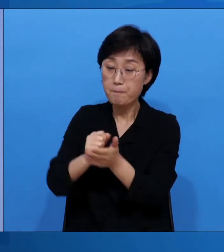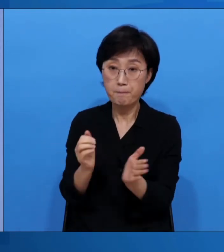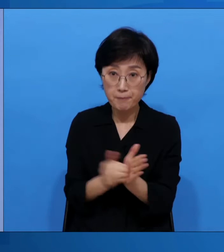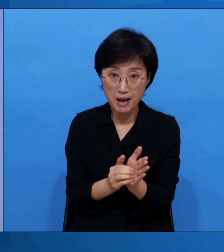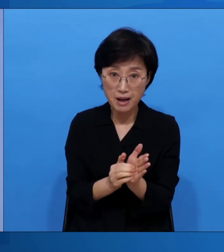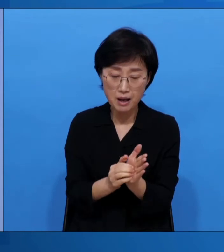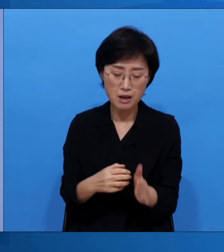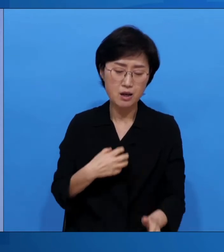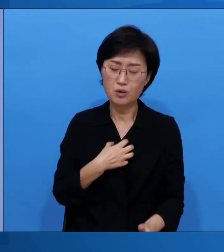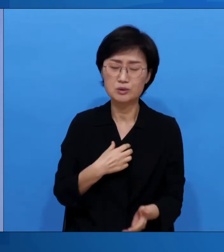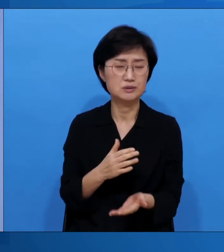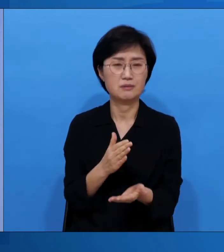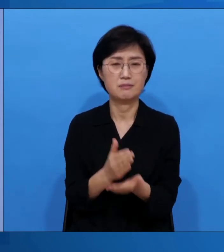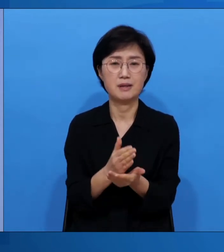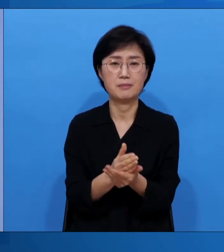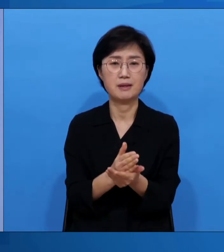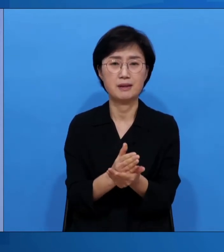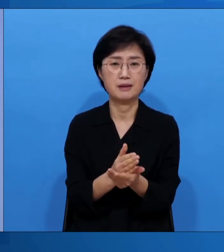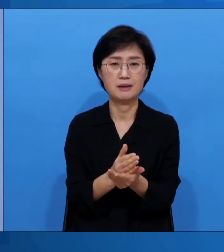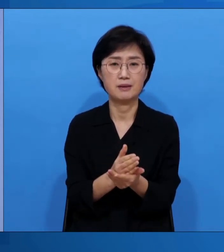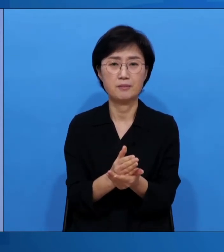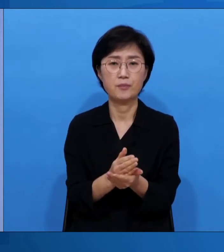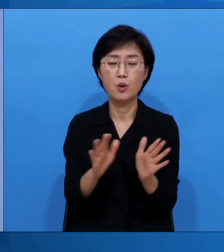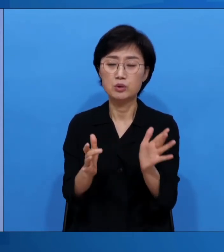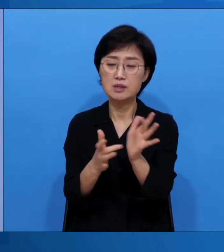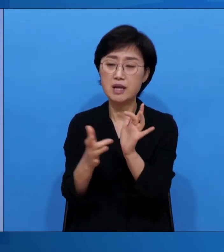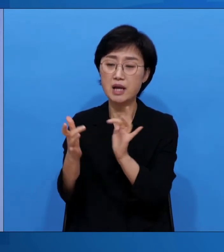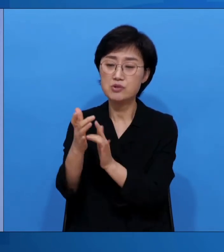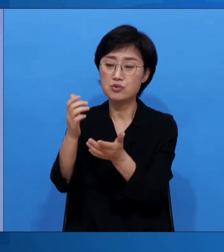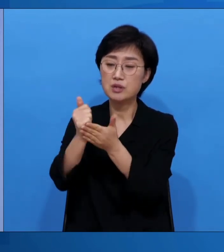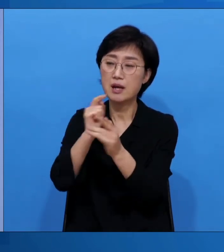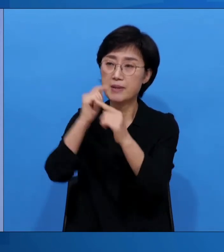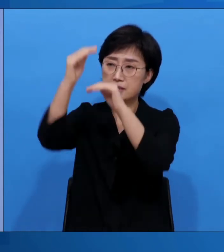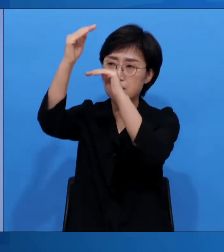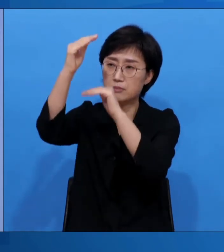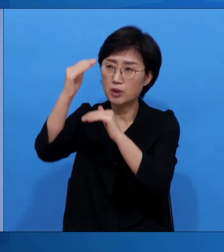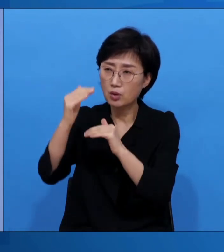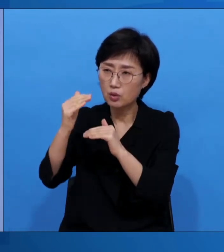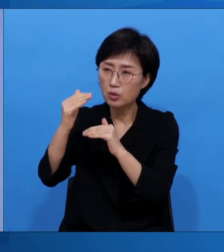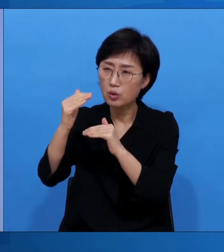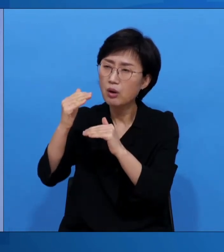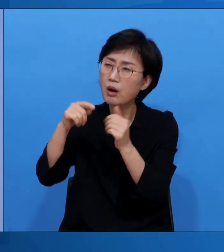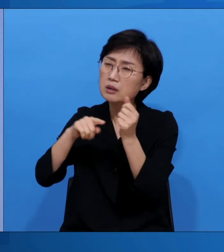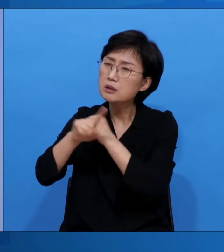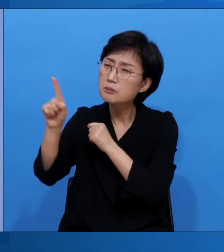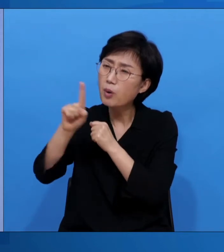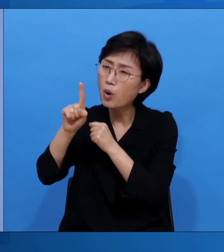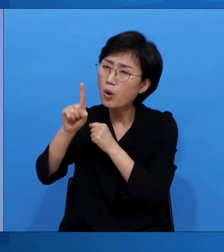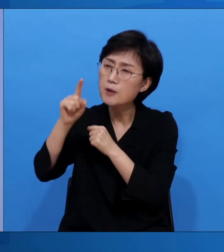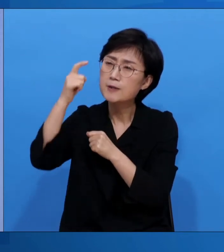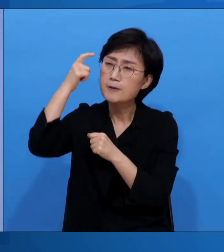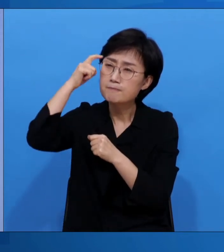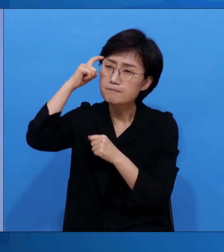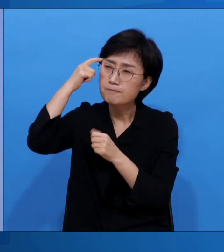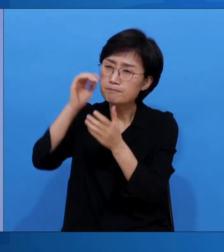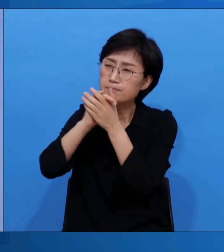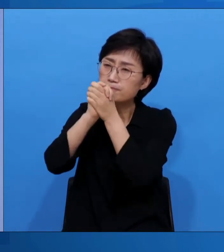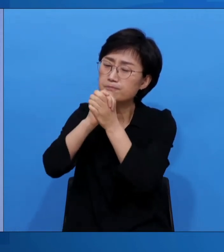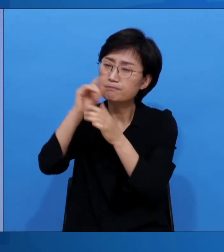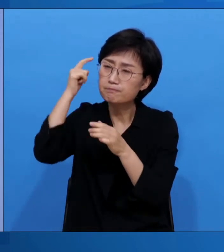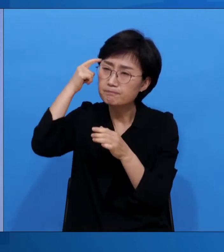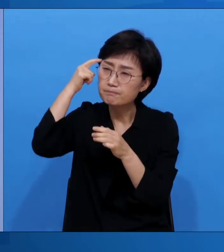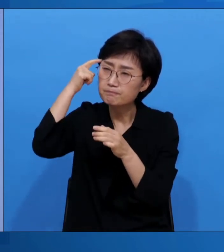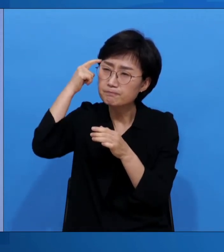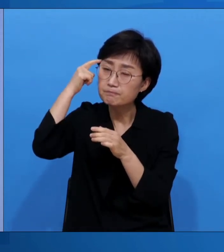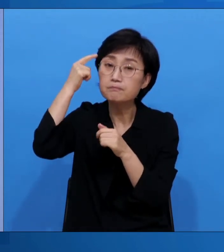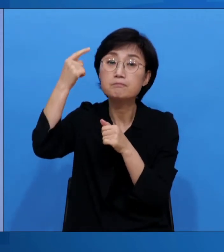예수님께서 주신 말씀 뜻이 뭔가를 깊이 붙잡으면 하나님의 나라 여러분 사업처에 임하게 돼 있어요. Today, when you hold on